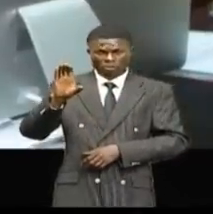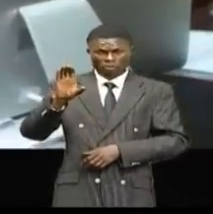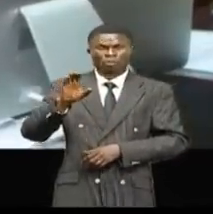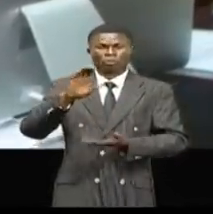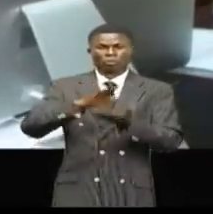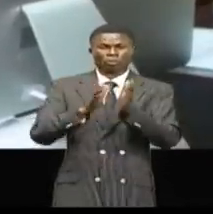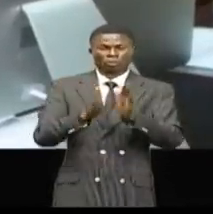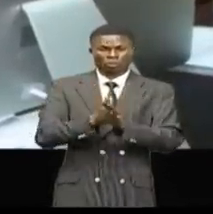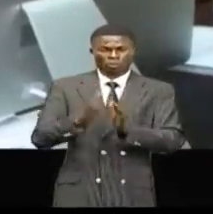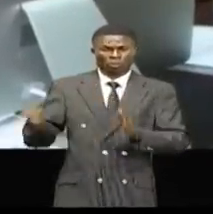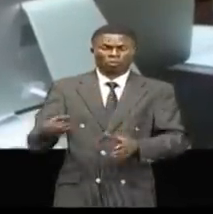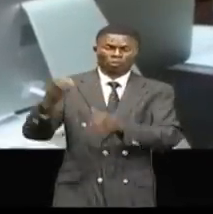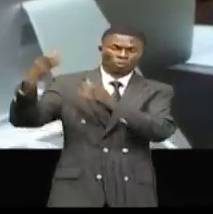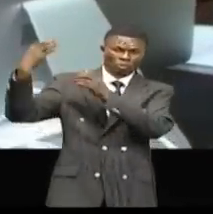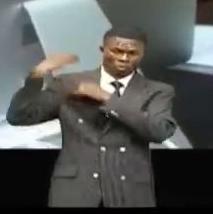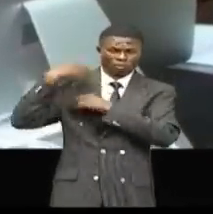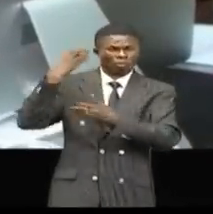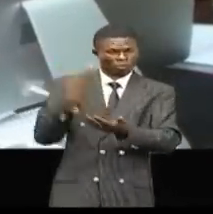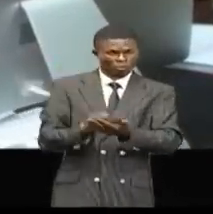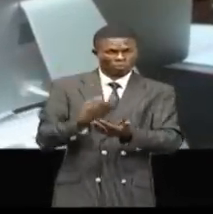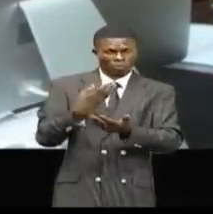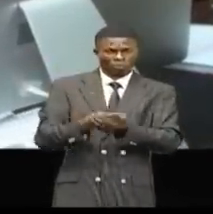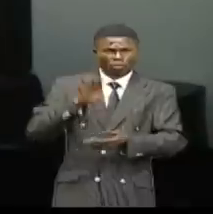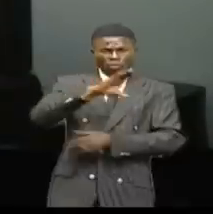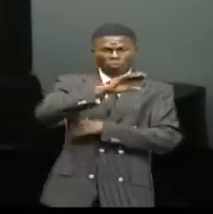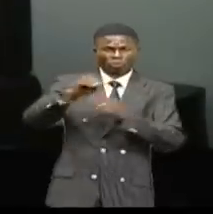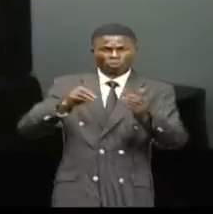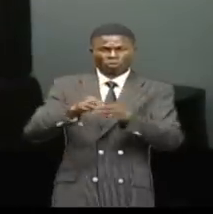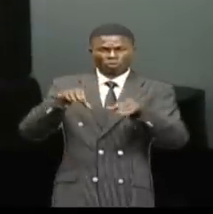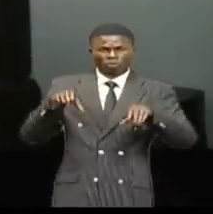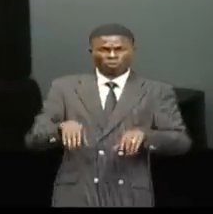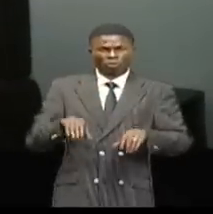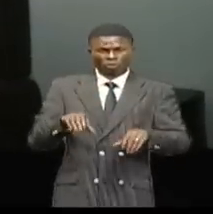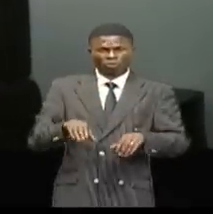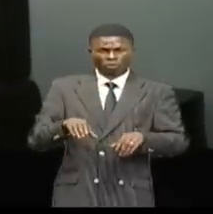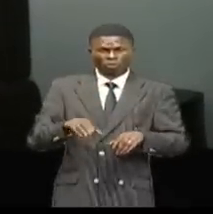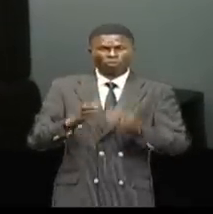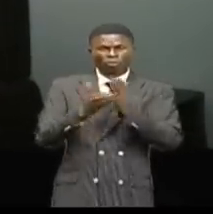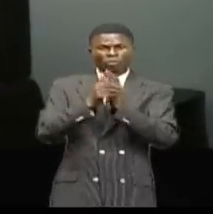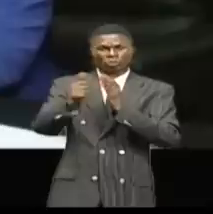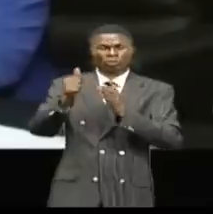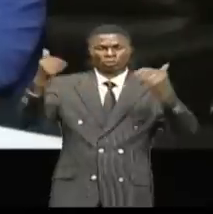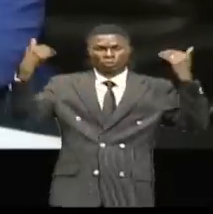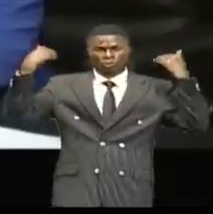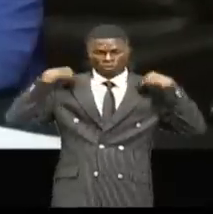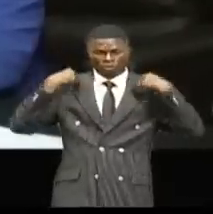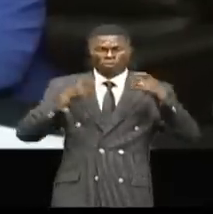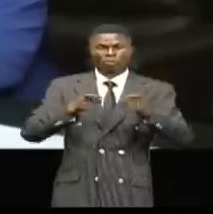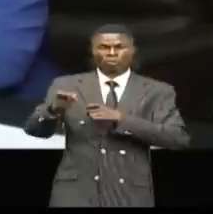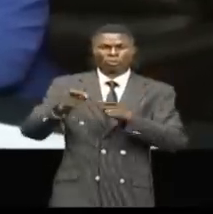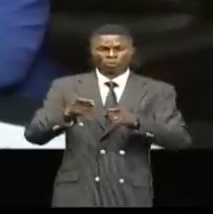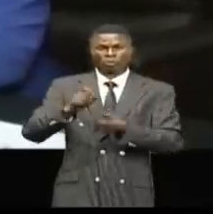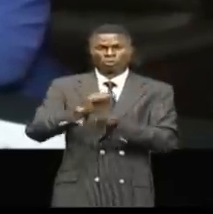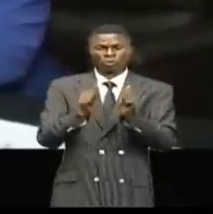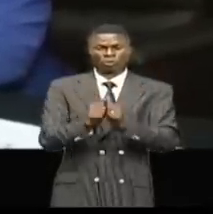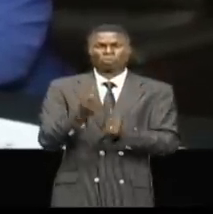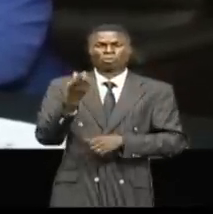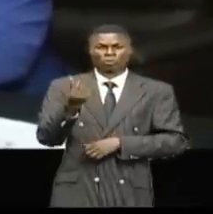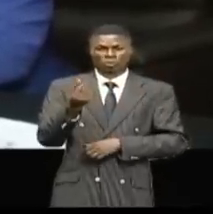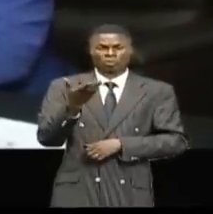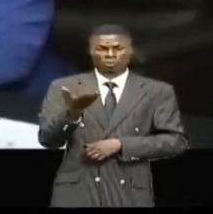à une prise en charge urgente par la Banque centrale du Congo en sa qualité d'autorité des régulations des secteurs